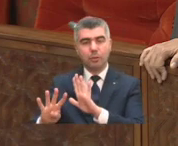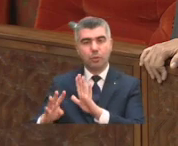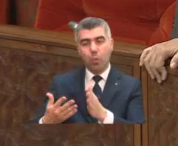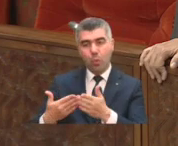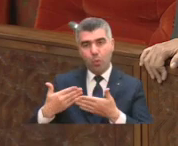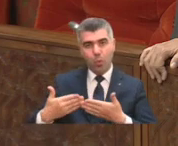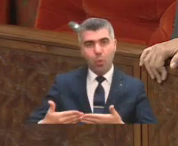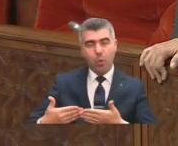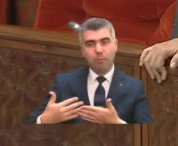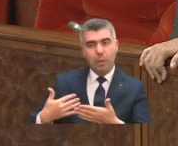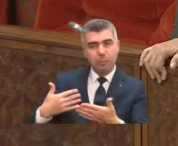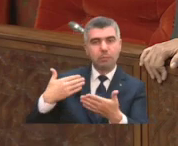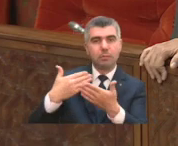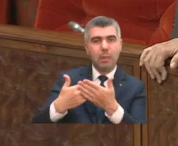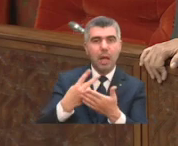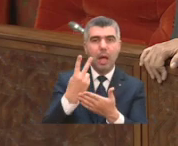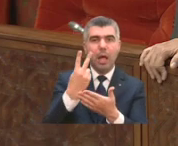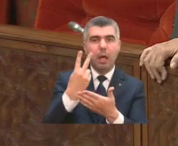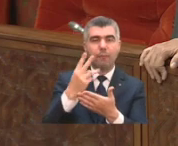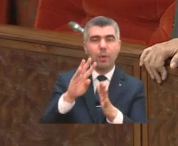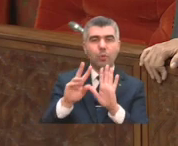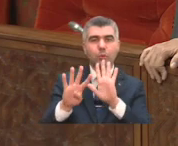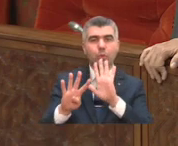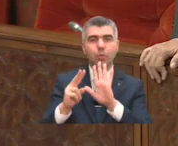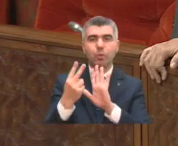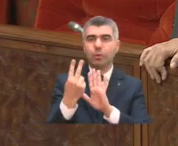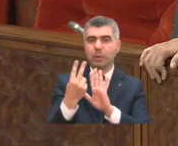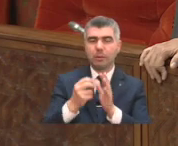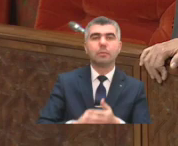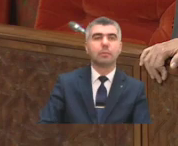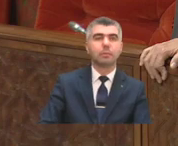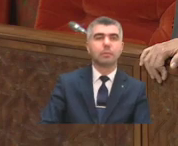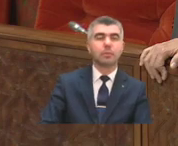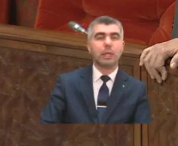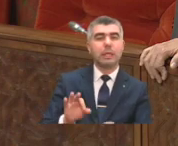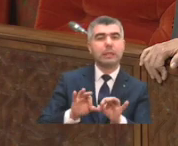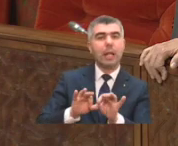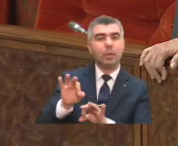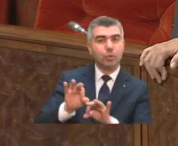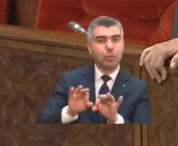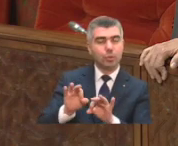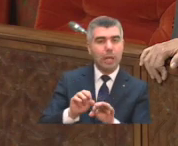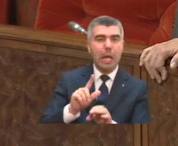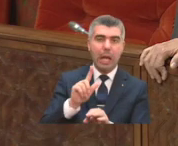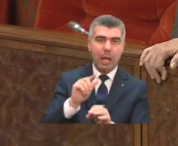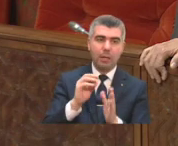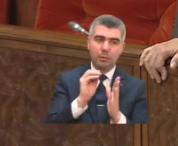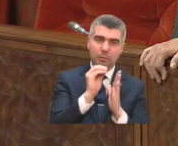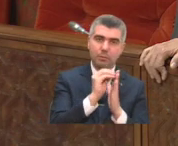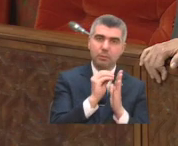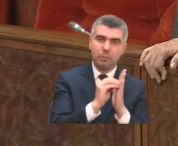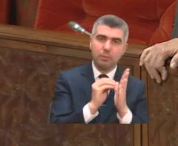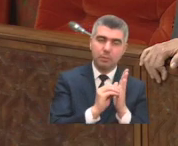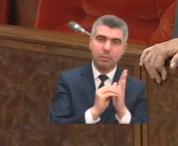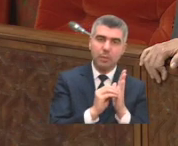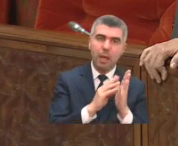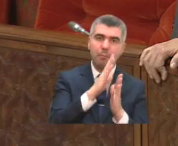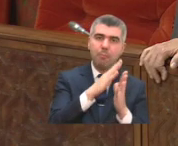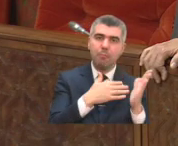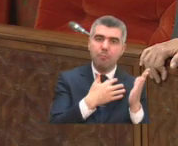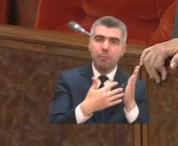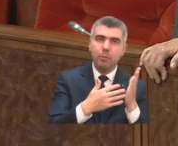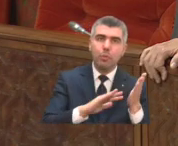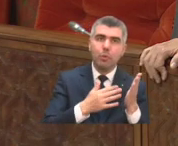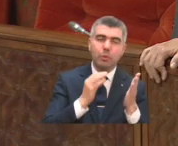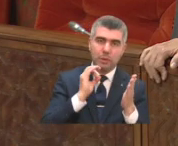يمشي حتى 2029، واللي جايب واحد الاستراتيجيه وجايب يعني خريطه ديال الطريق كيفاش نتعاملوا مع